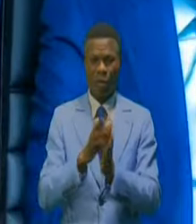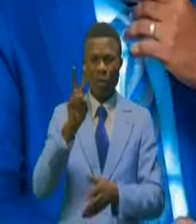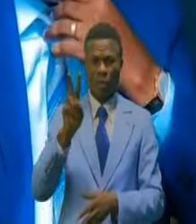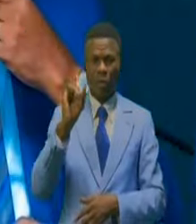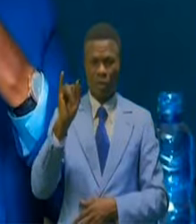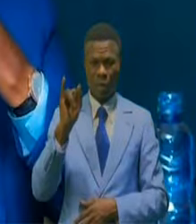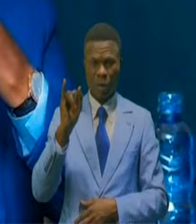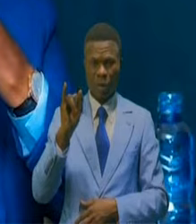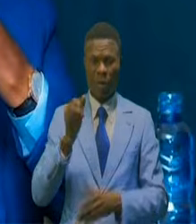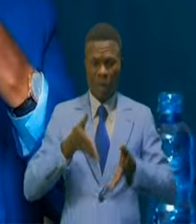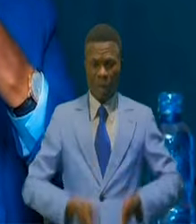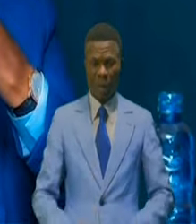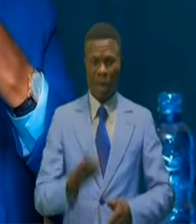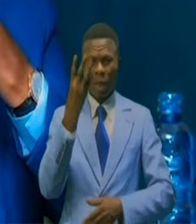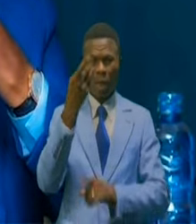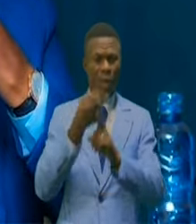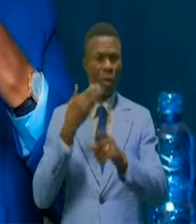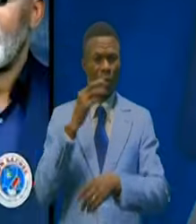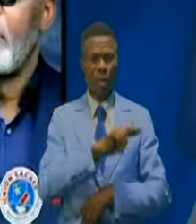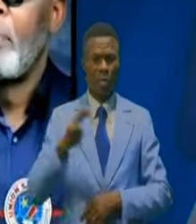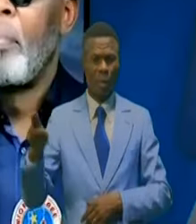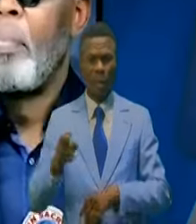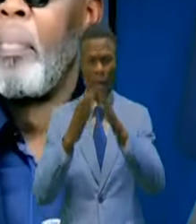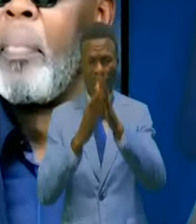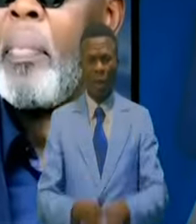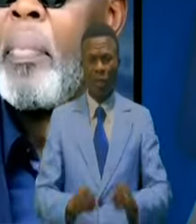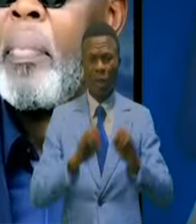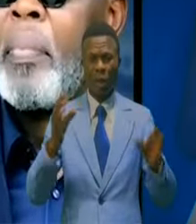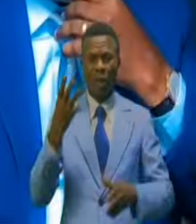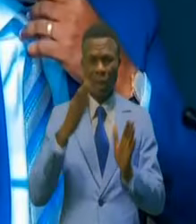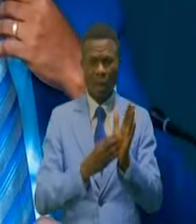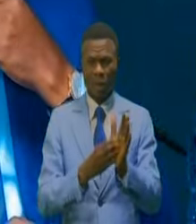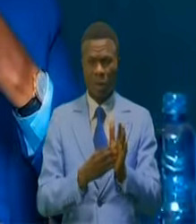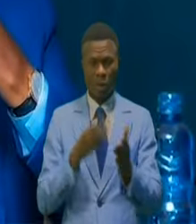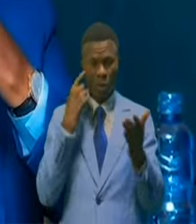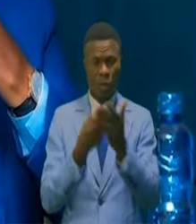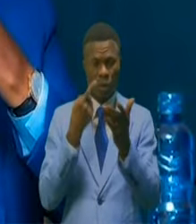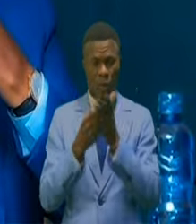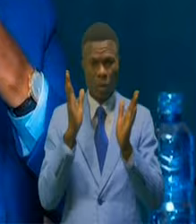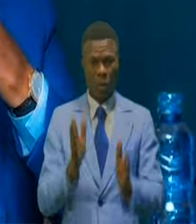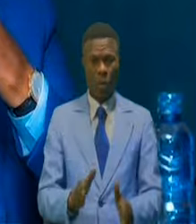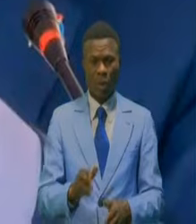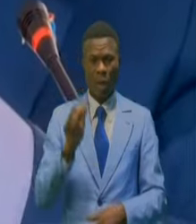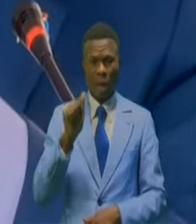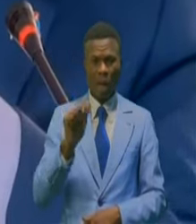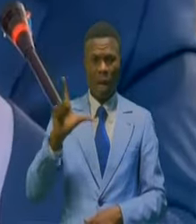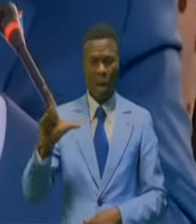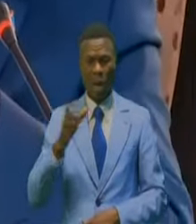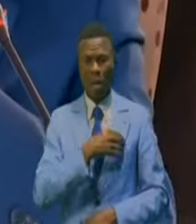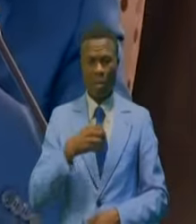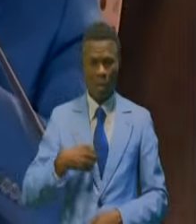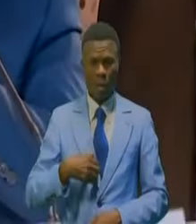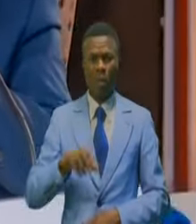le 4 mars 1959 à Bukavu, fils de Constantin Kamerhe et de Alphonsine